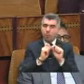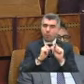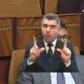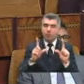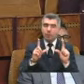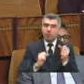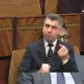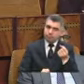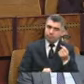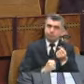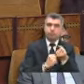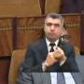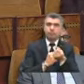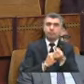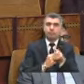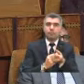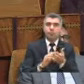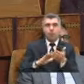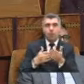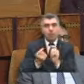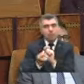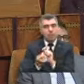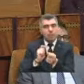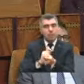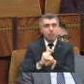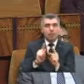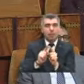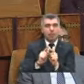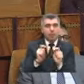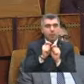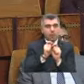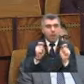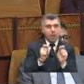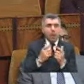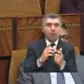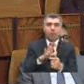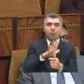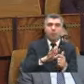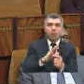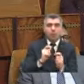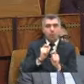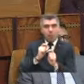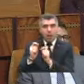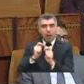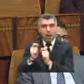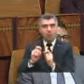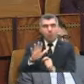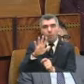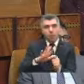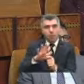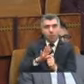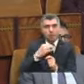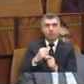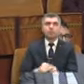لتحفيز ولتحويل هذا الإعلام لواحد الفضاء حقيقي للنقاش العمومي، كطلع لنا بواحد